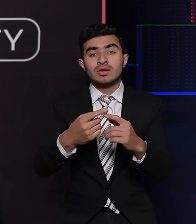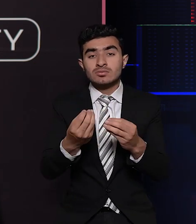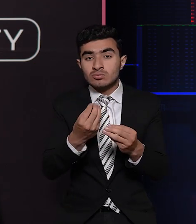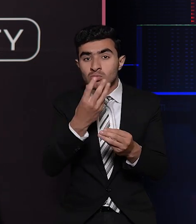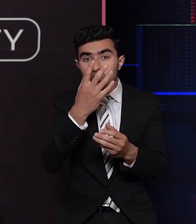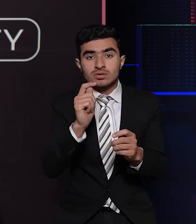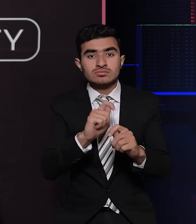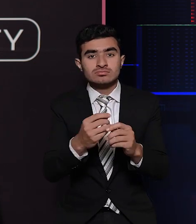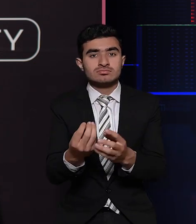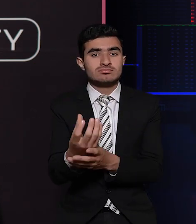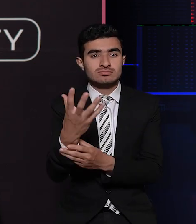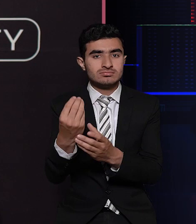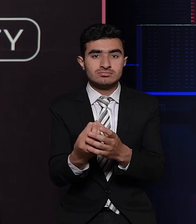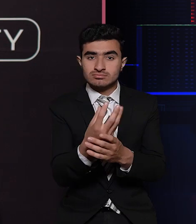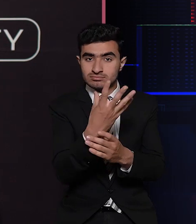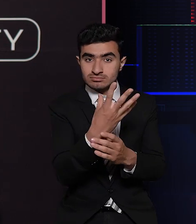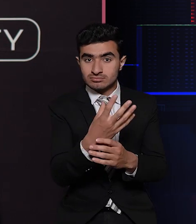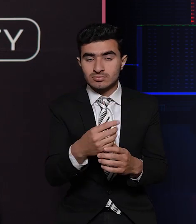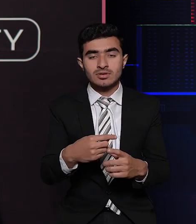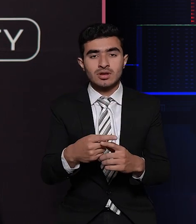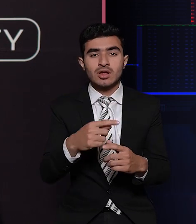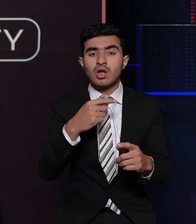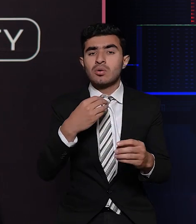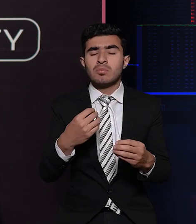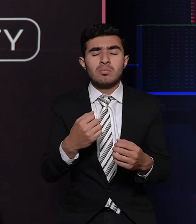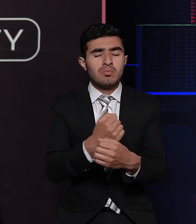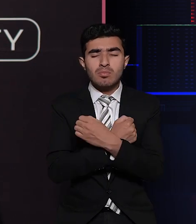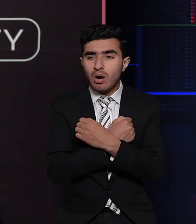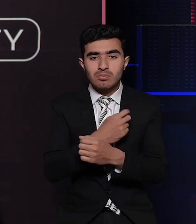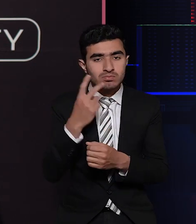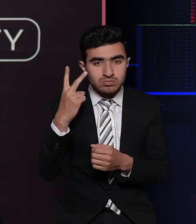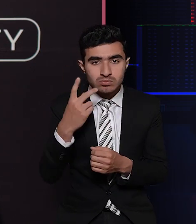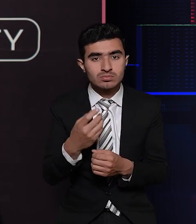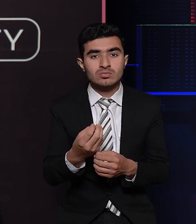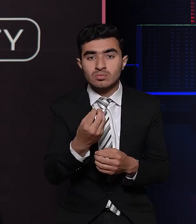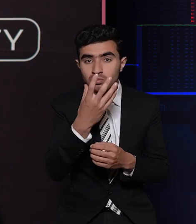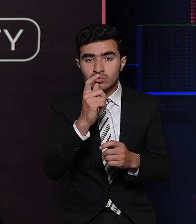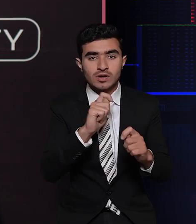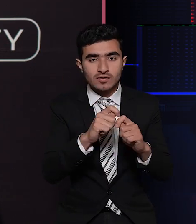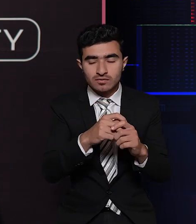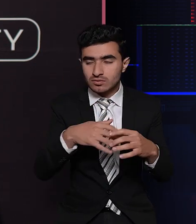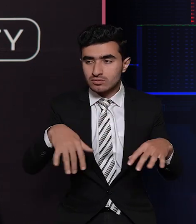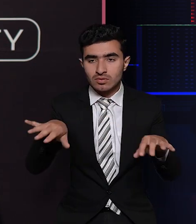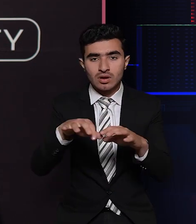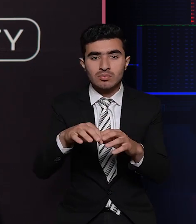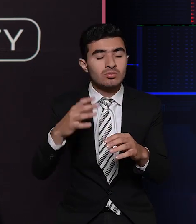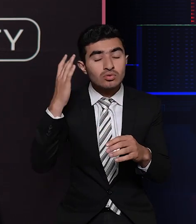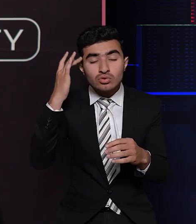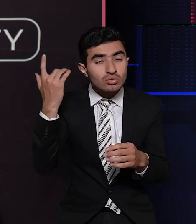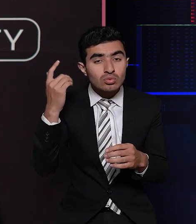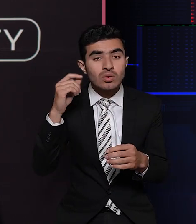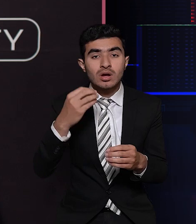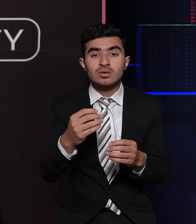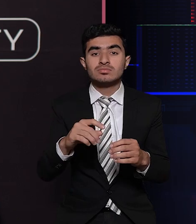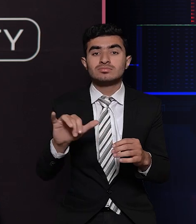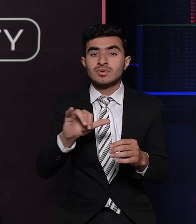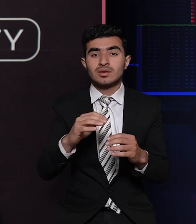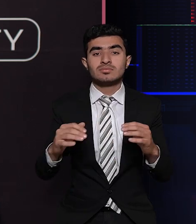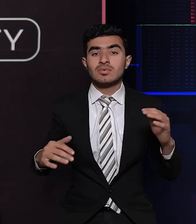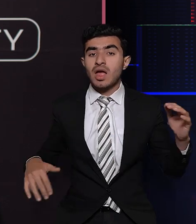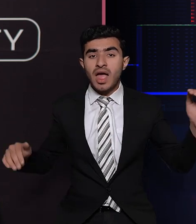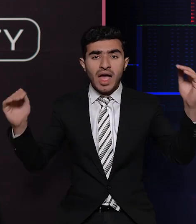کی کھڑکیوں کے باہر پھول نظر آنے چاہیے، محبت نظر آنی چاہیے، تاکہ جنت یہیں پہ